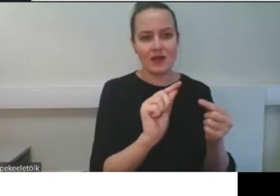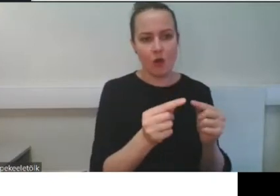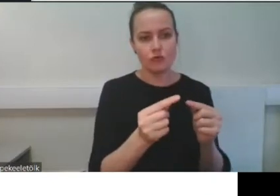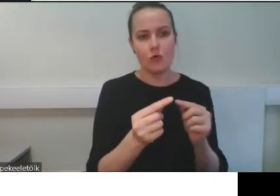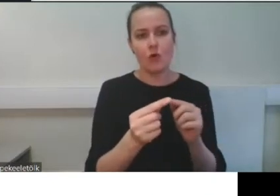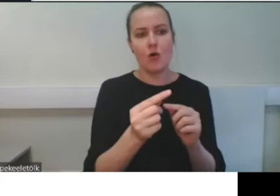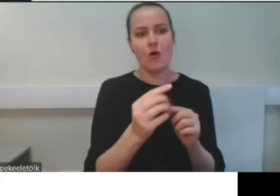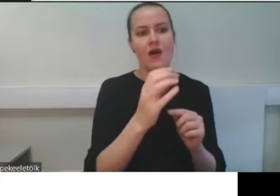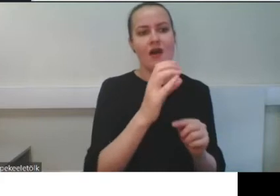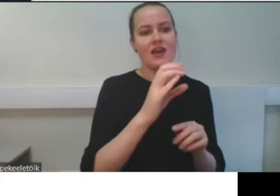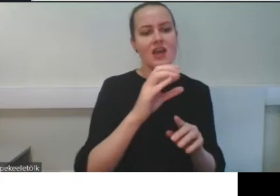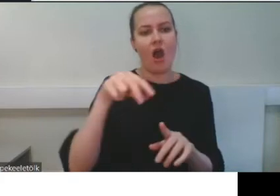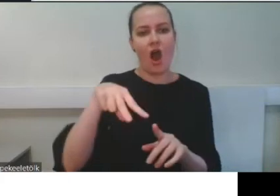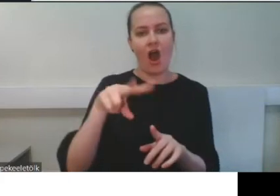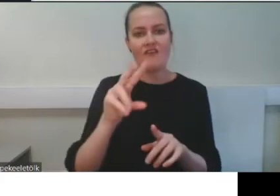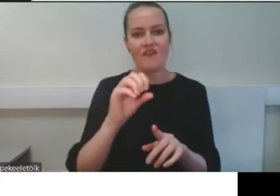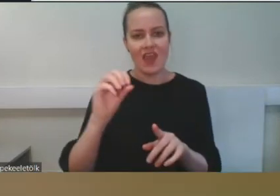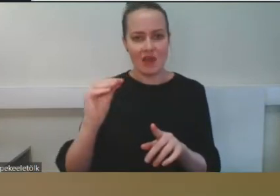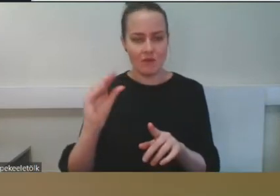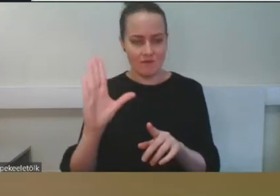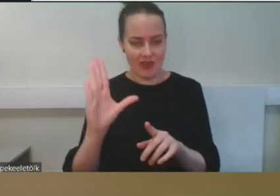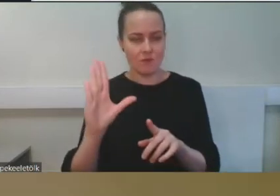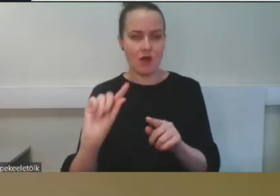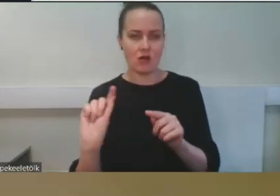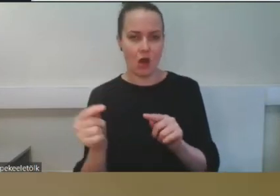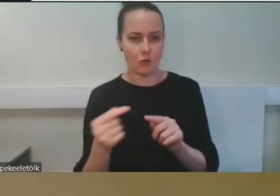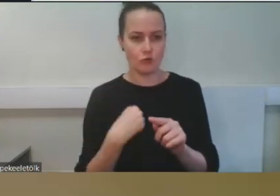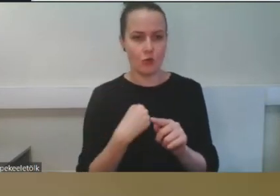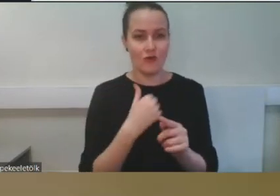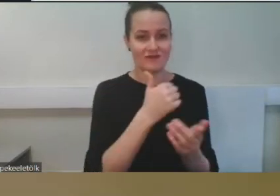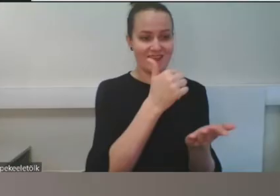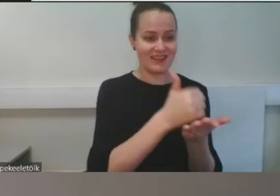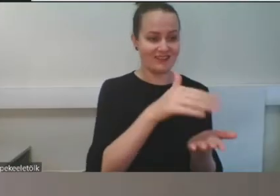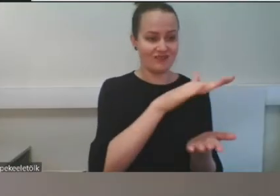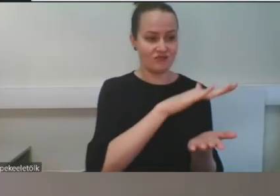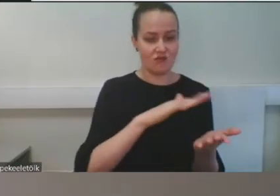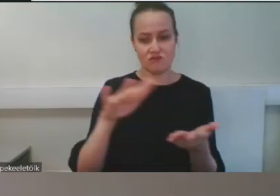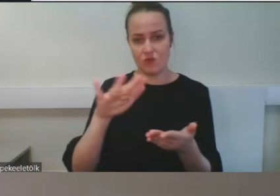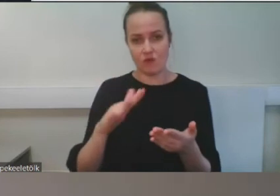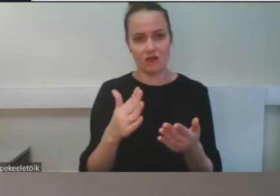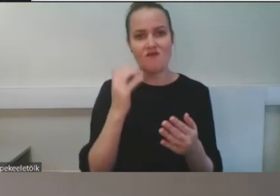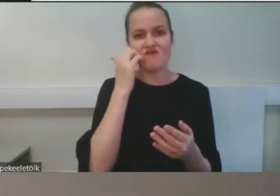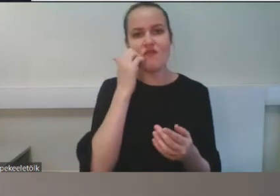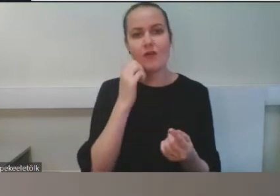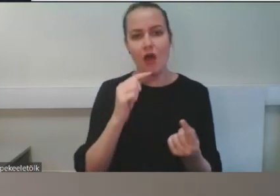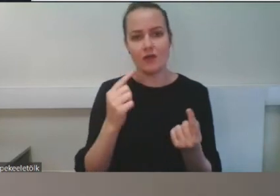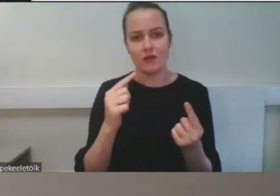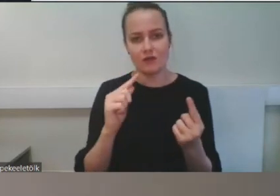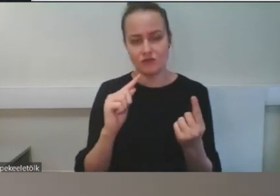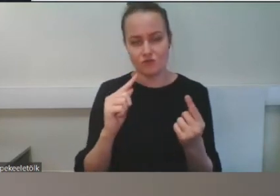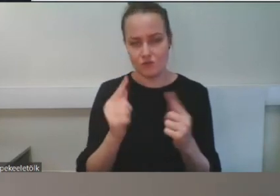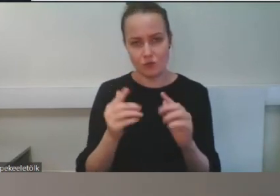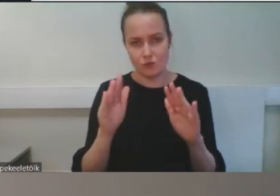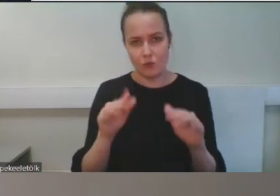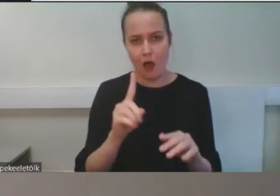seda? Ja ma ei rääkinud väga põhjalikult, kuidas neid näitajad